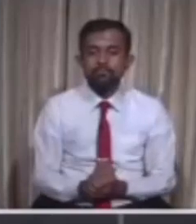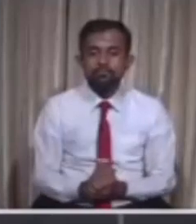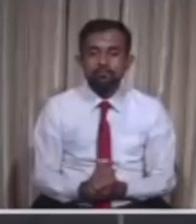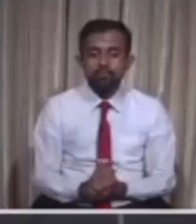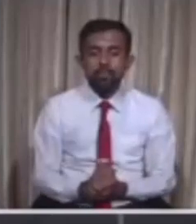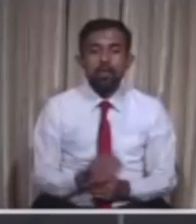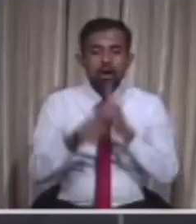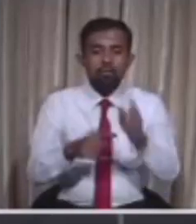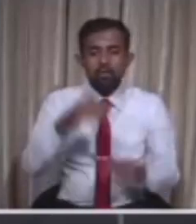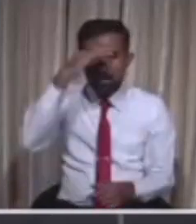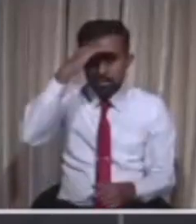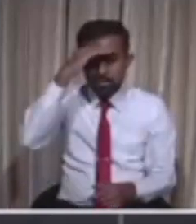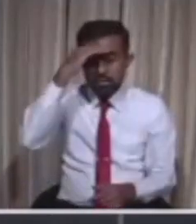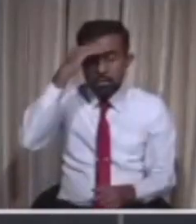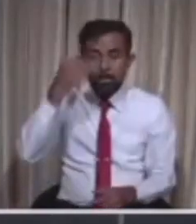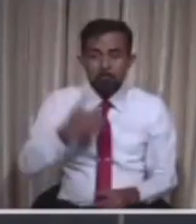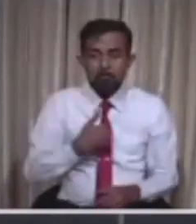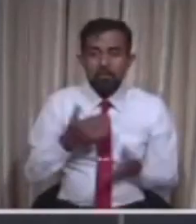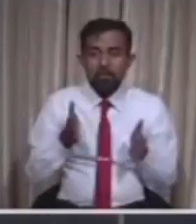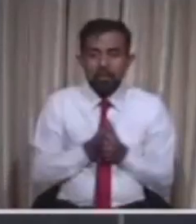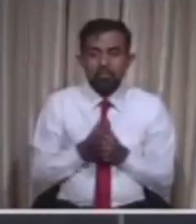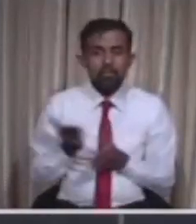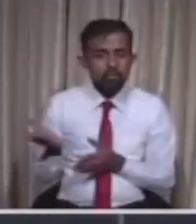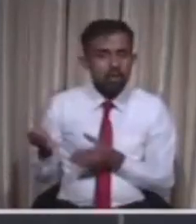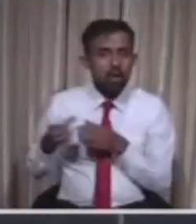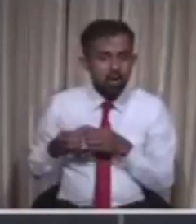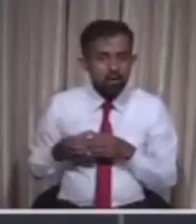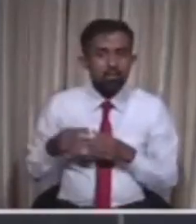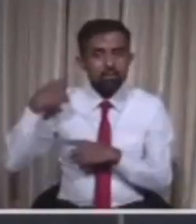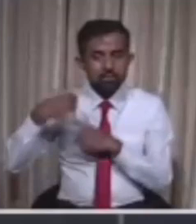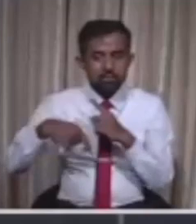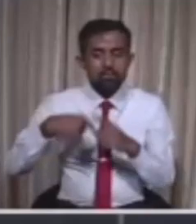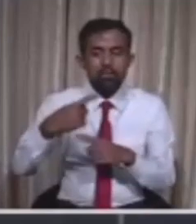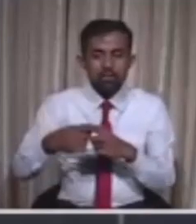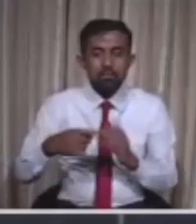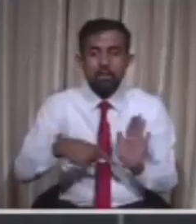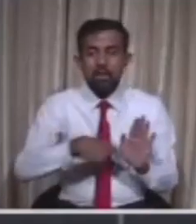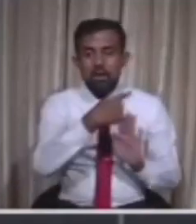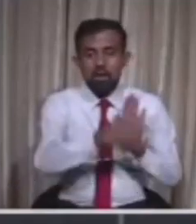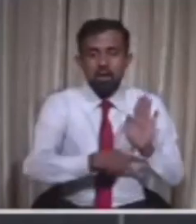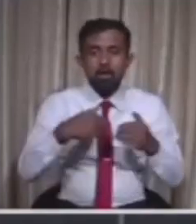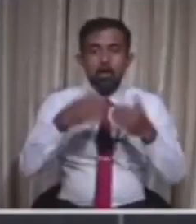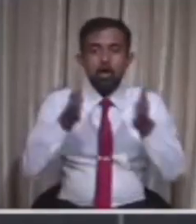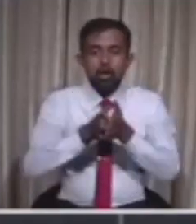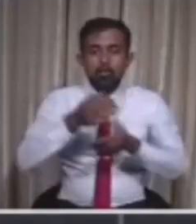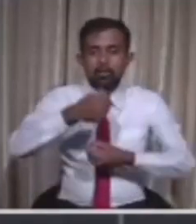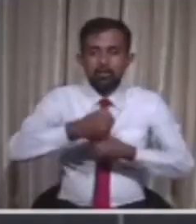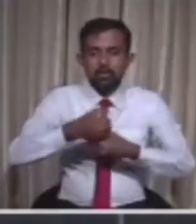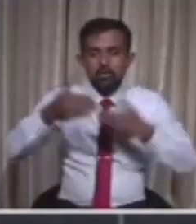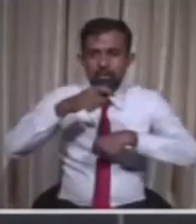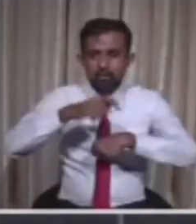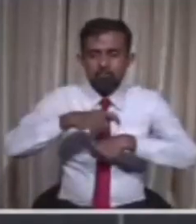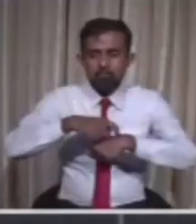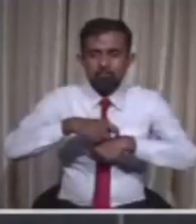tamai kathanayakathuma mama athulu kandayamak digin digatama me rate sarvapakshika keti